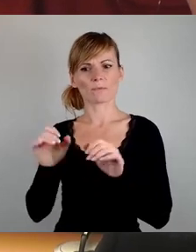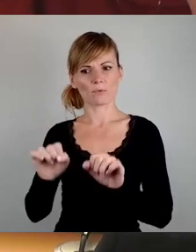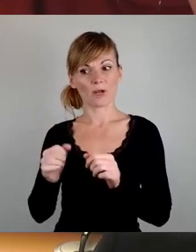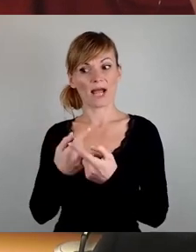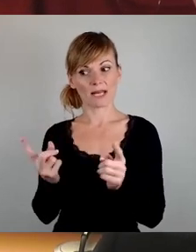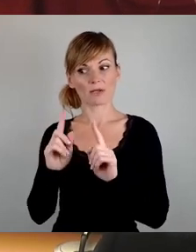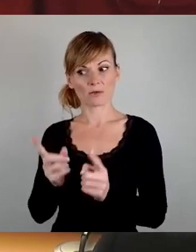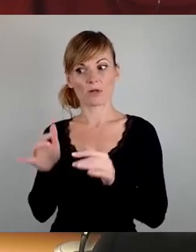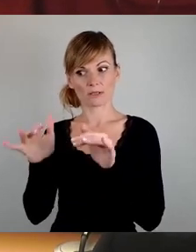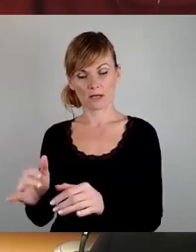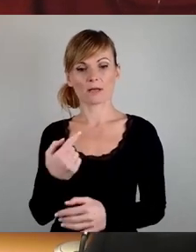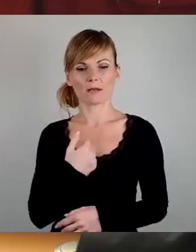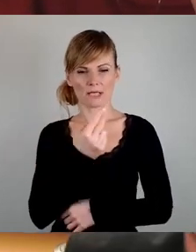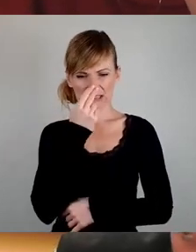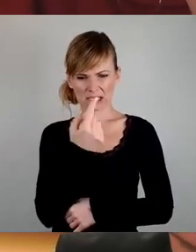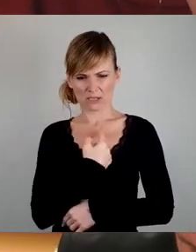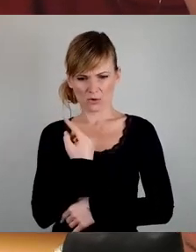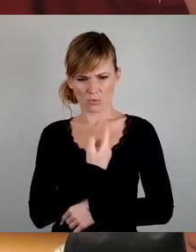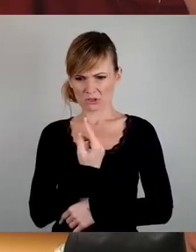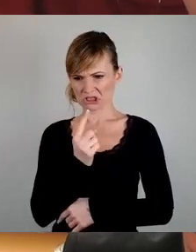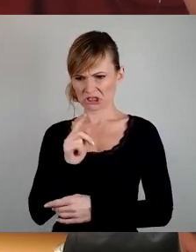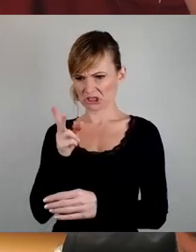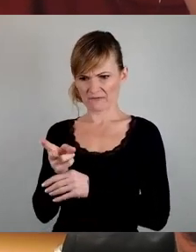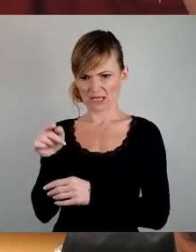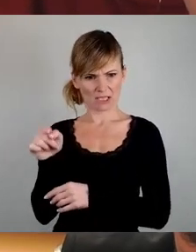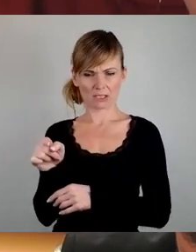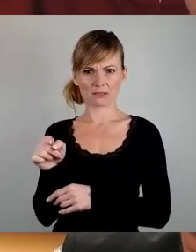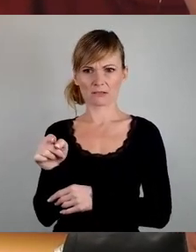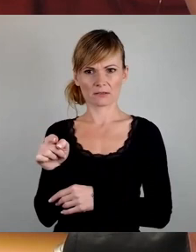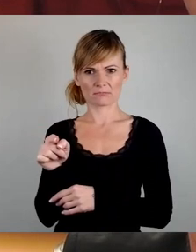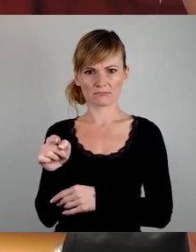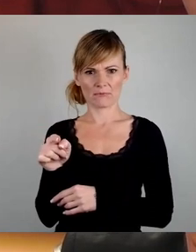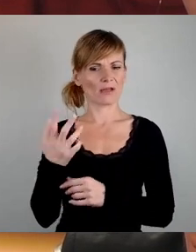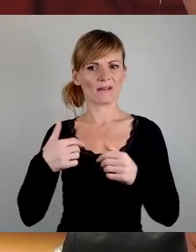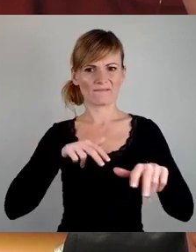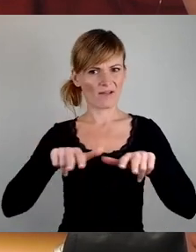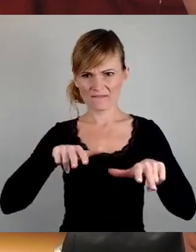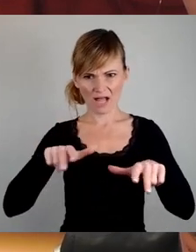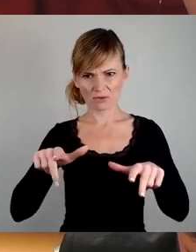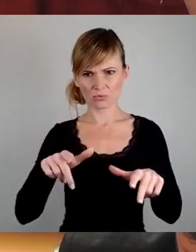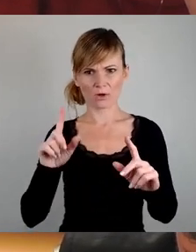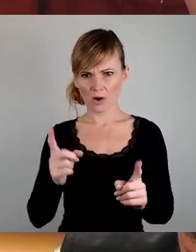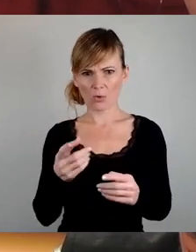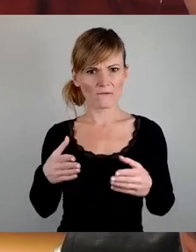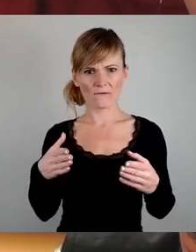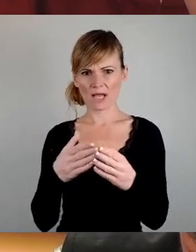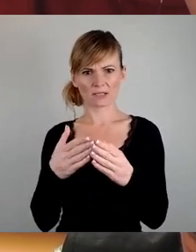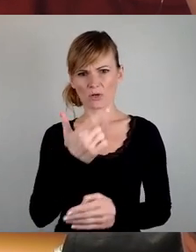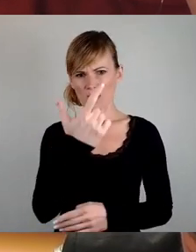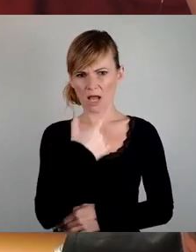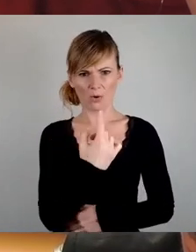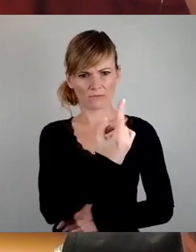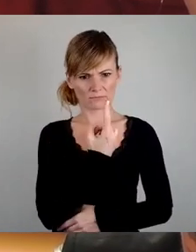uns und dort nicht vertreten. Die Verwaltung hat auch kein Gespräch mit den Fraktionen geführt zu den Kandidaten,